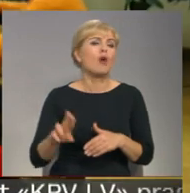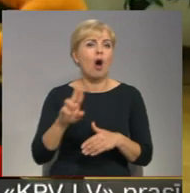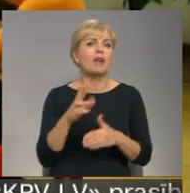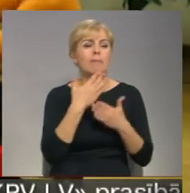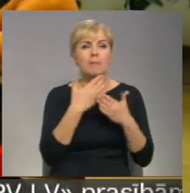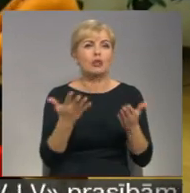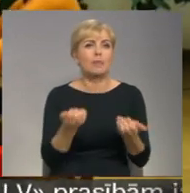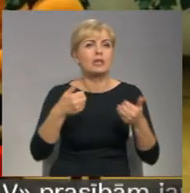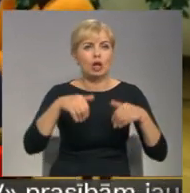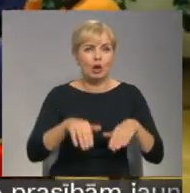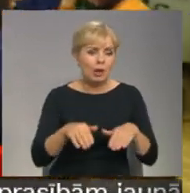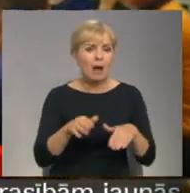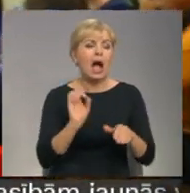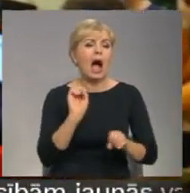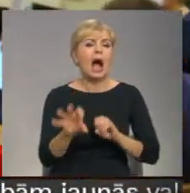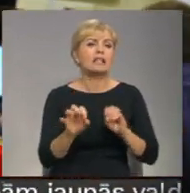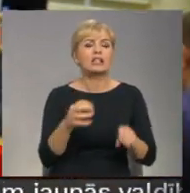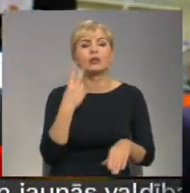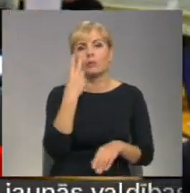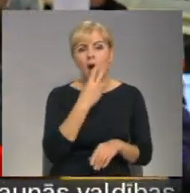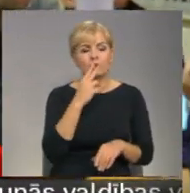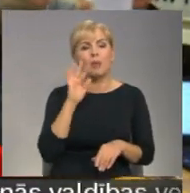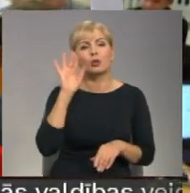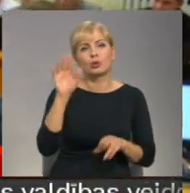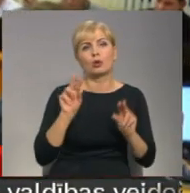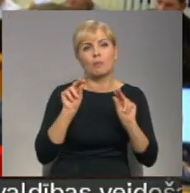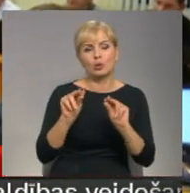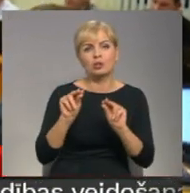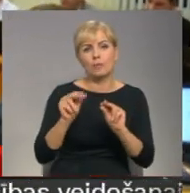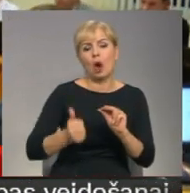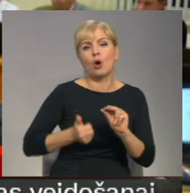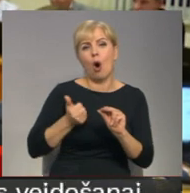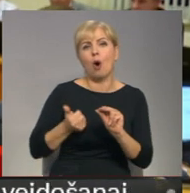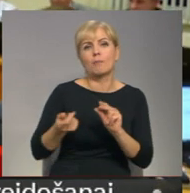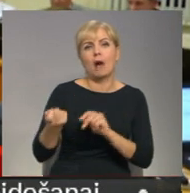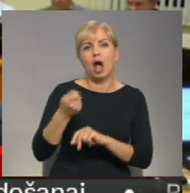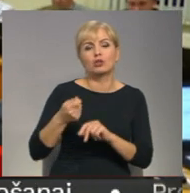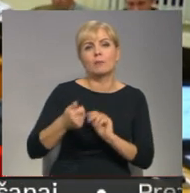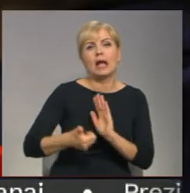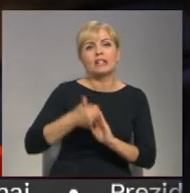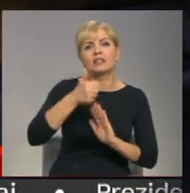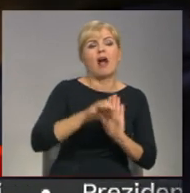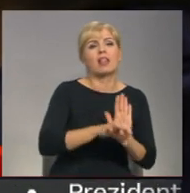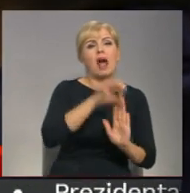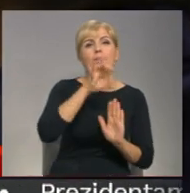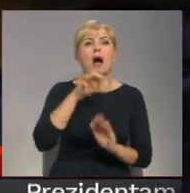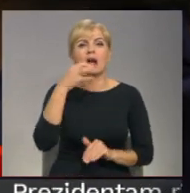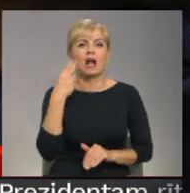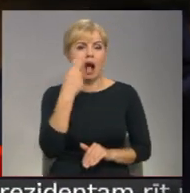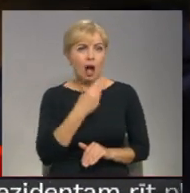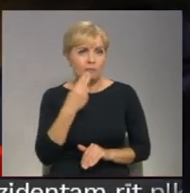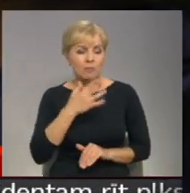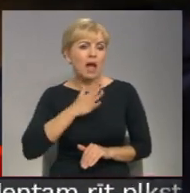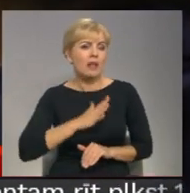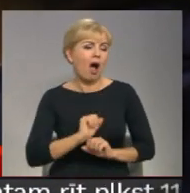lēmums atkritumu apsaimniekošanu arī turpmāk uzticēt komersantiem. Izvēlēties labāko apsaimniekotāju tagad gan nāksies